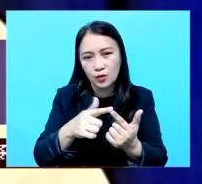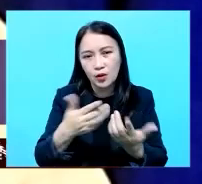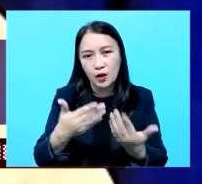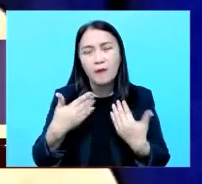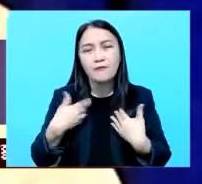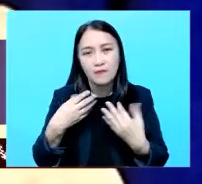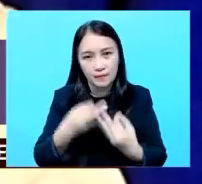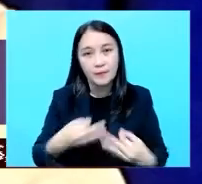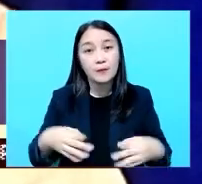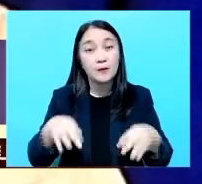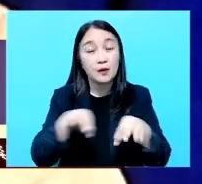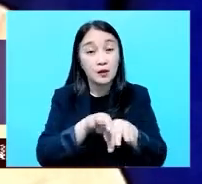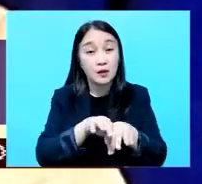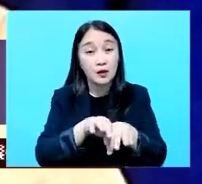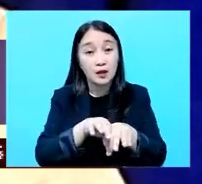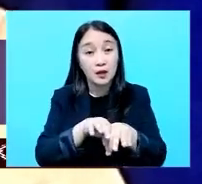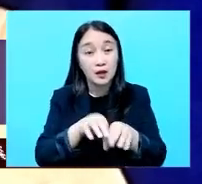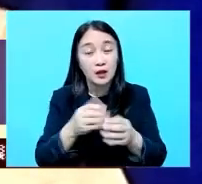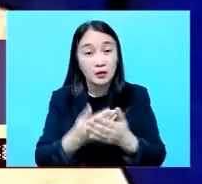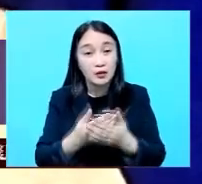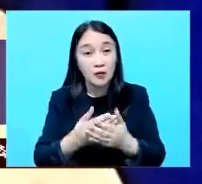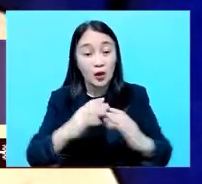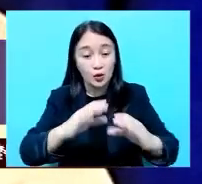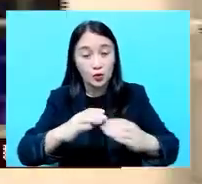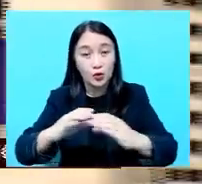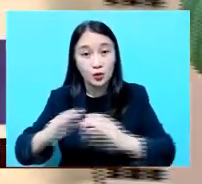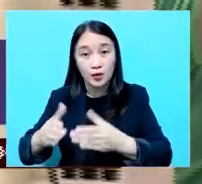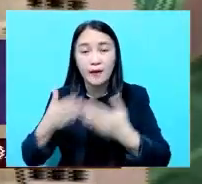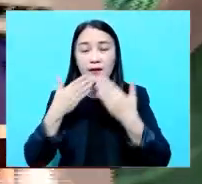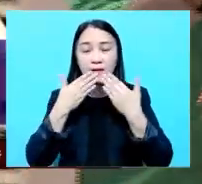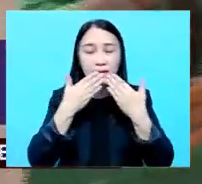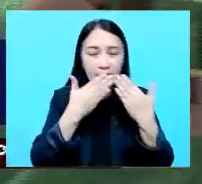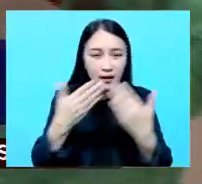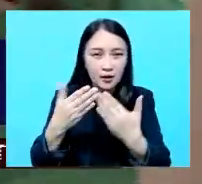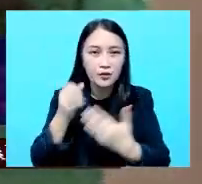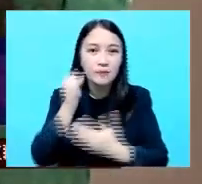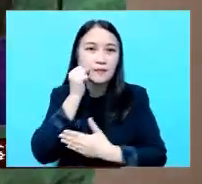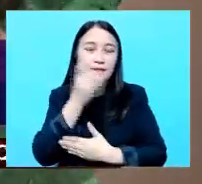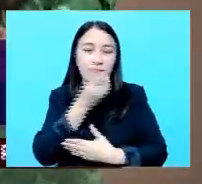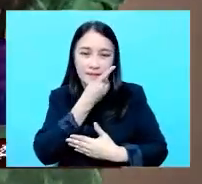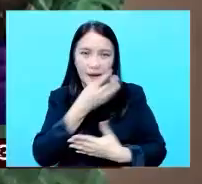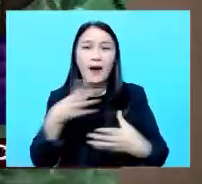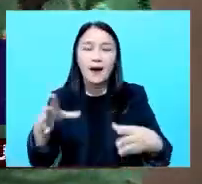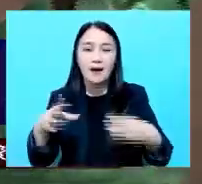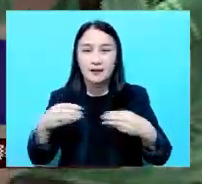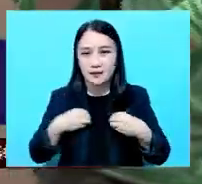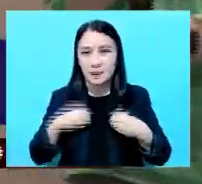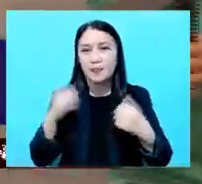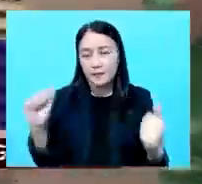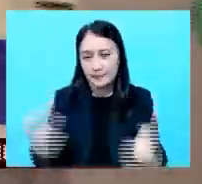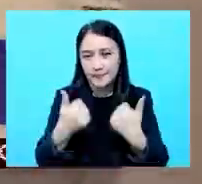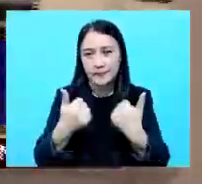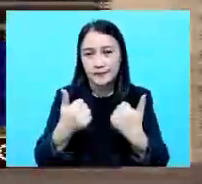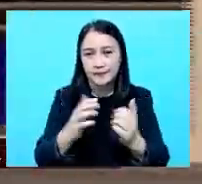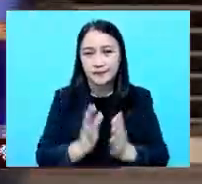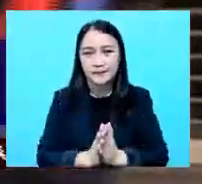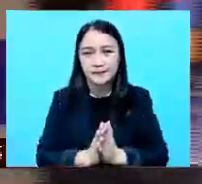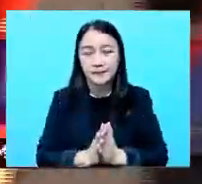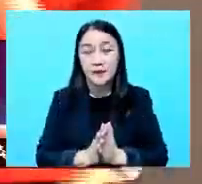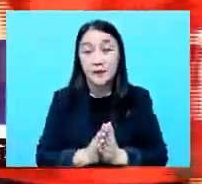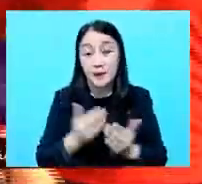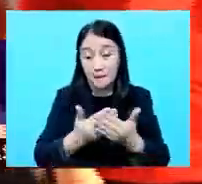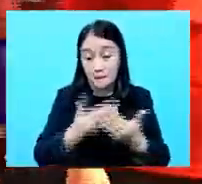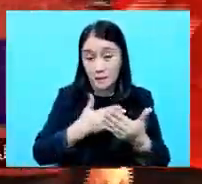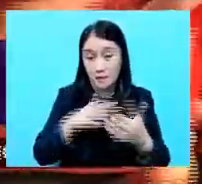force, and we thank her for accepting the challenge. Bago sumali sa NTF-LCAC, kilala na si Vice